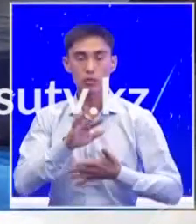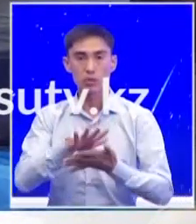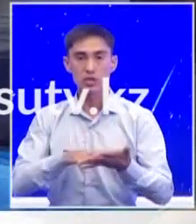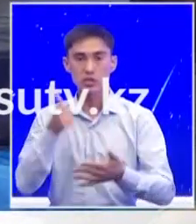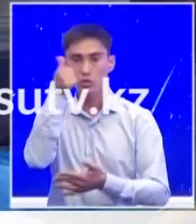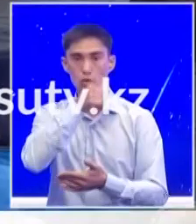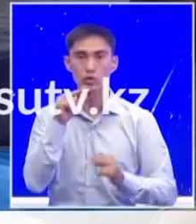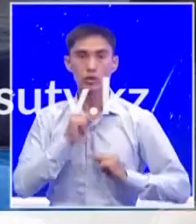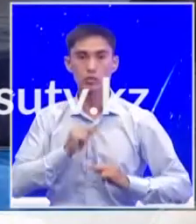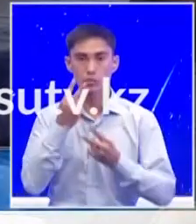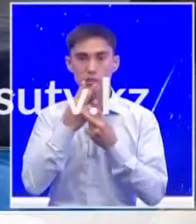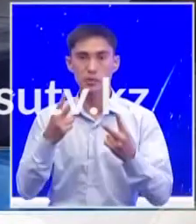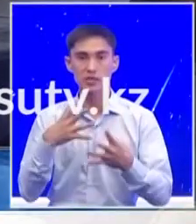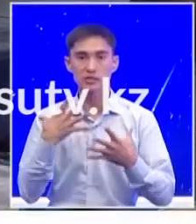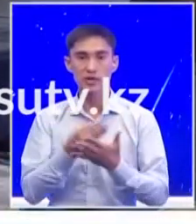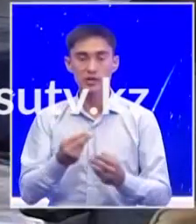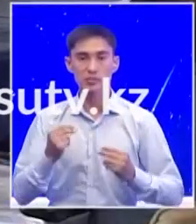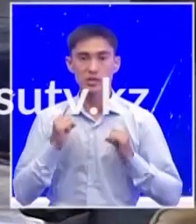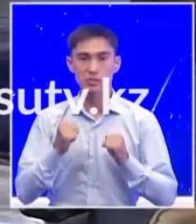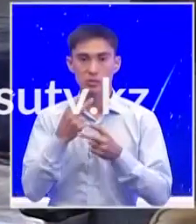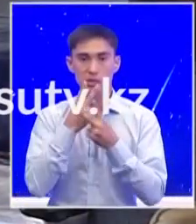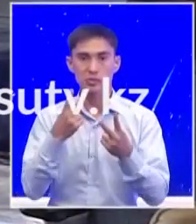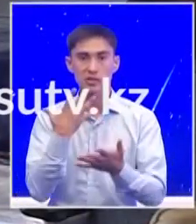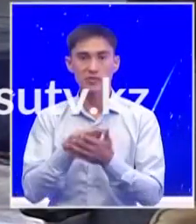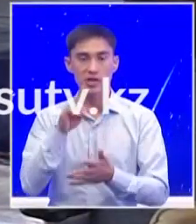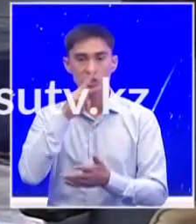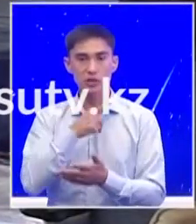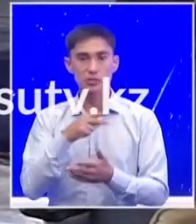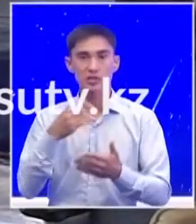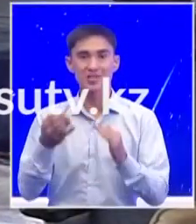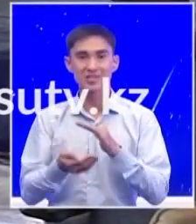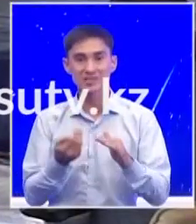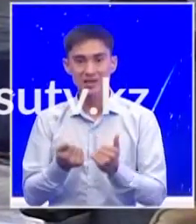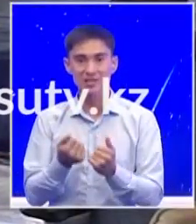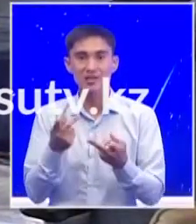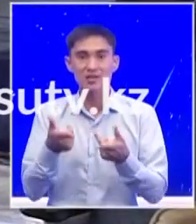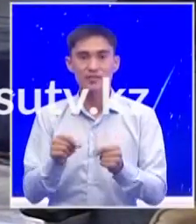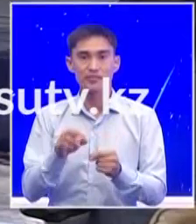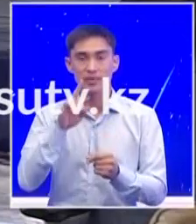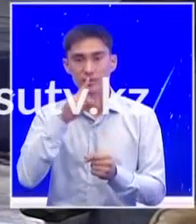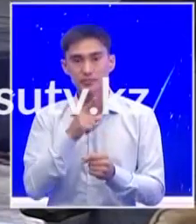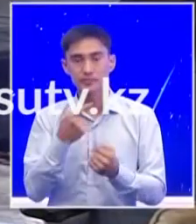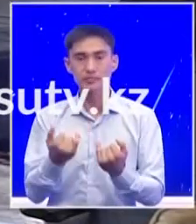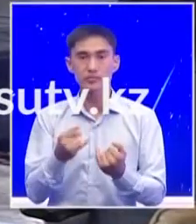года работали, посмотреть своих спортсменов, посмотреть свои ошибки, недостатки спортсменов своих,